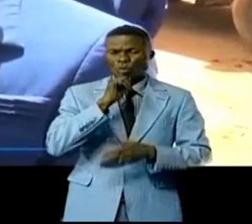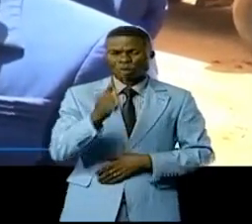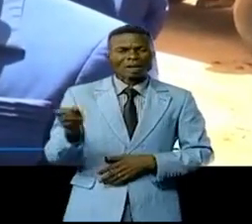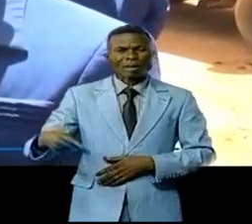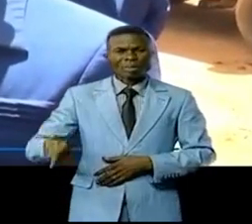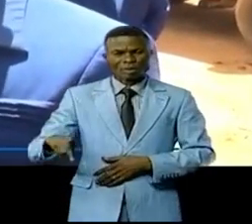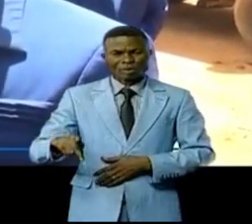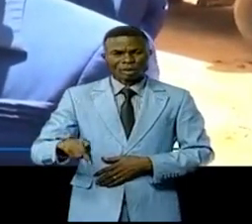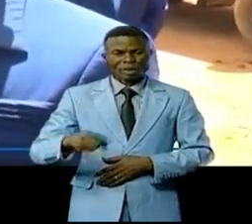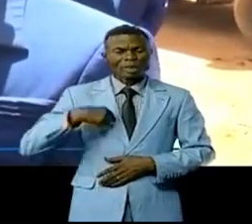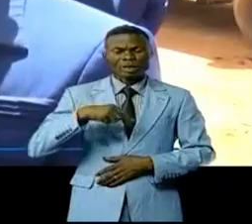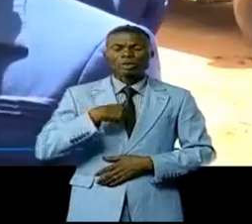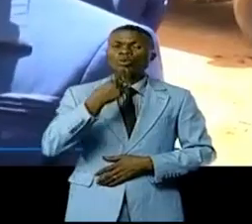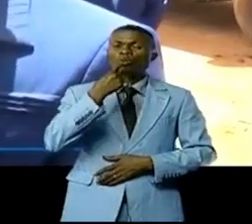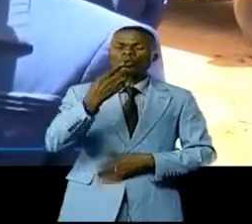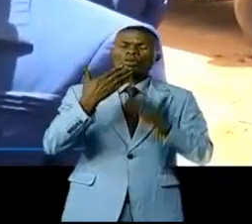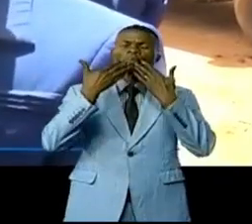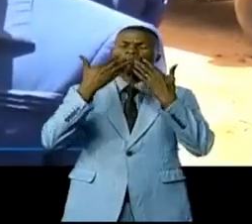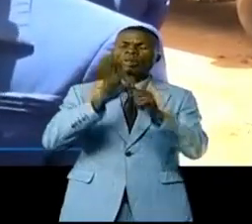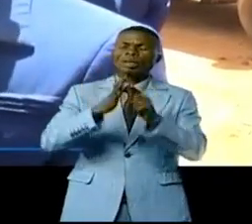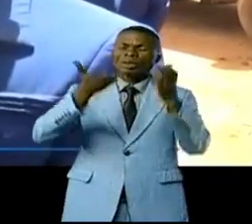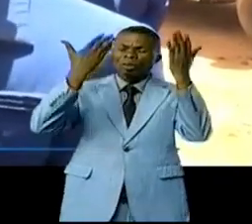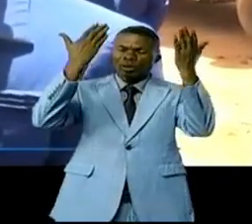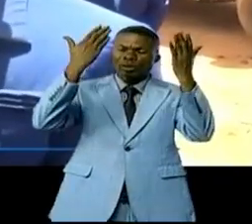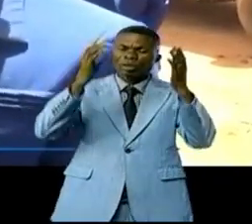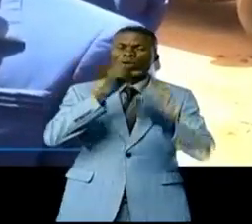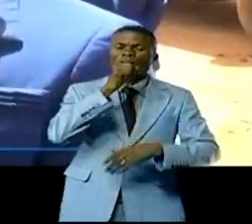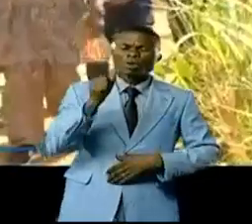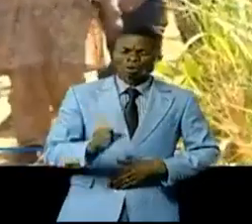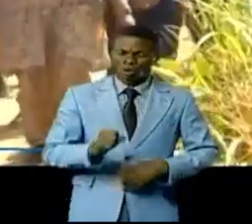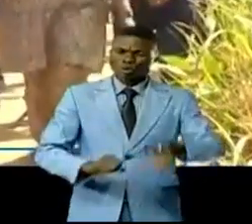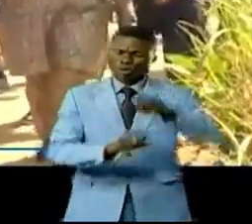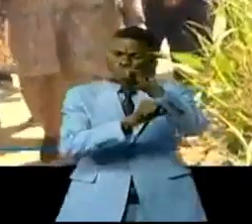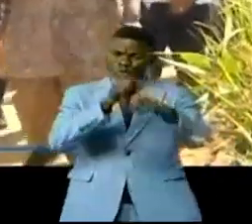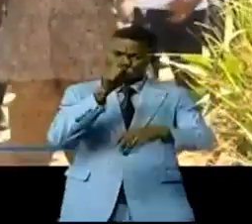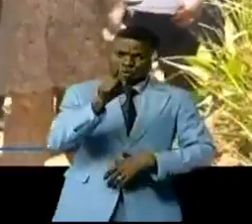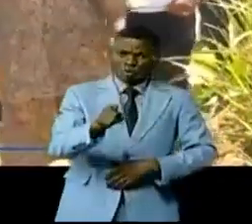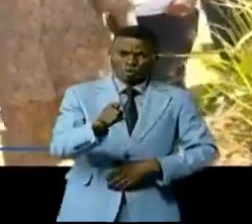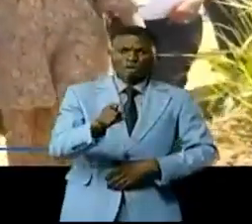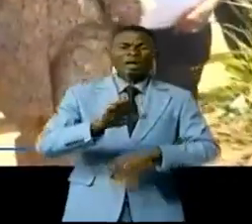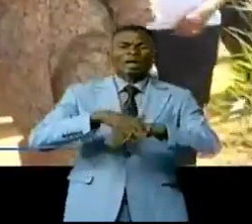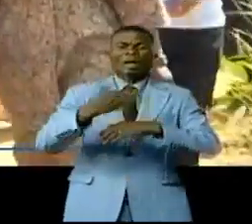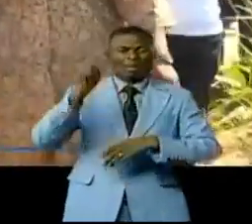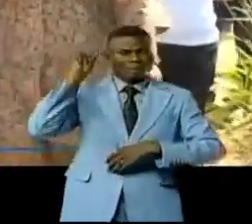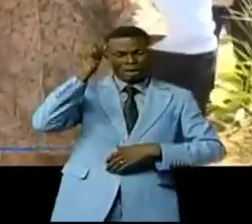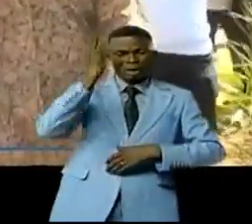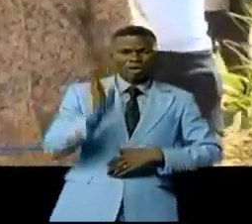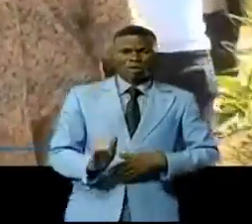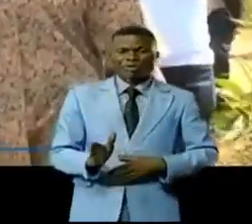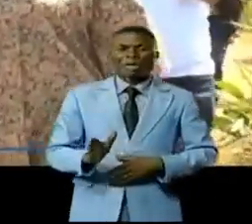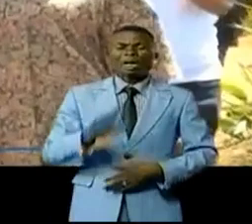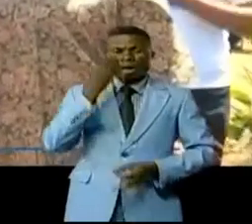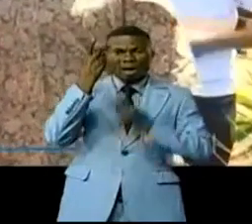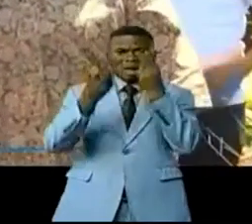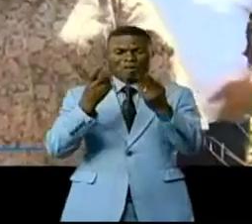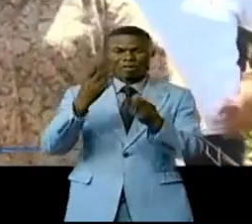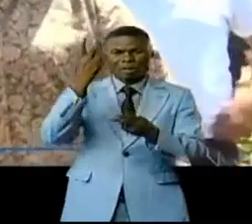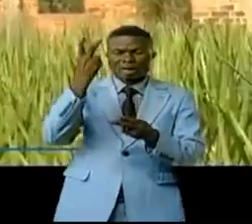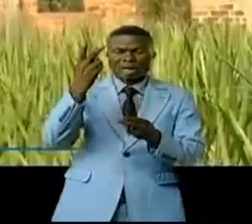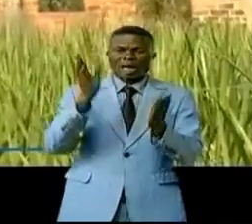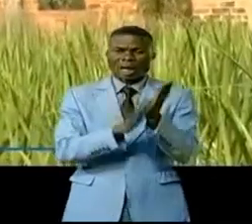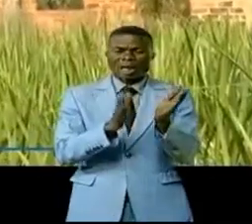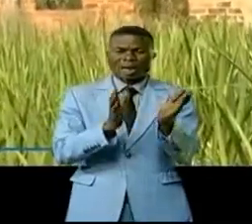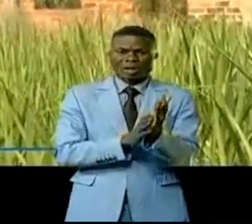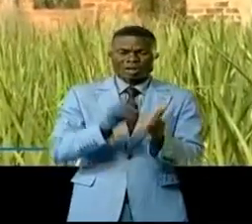tout cas, nous vous remercions que le Dieu de nos ancêtres vous accompagne. Juste après, le gouverneur a visité 2 écoles publiques.